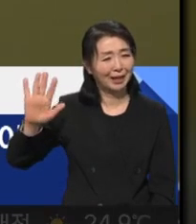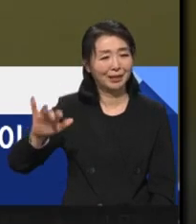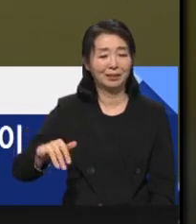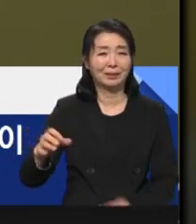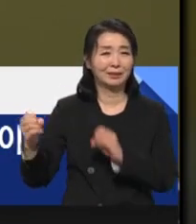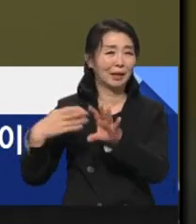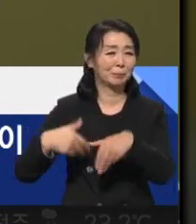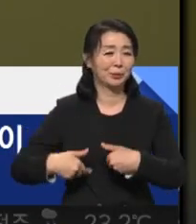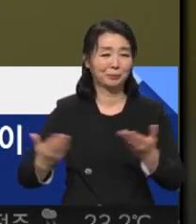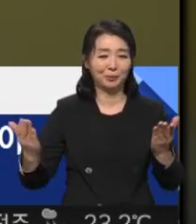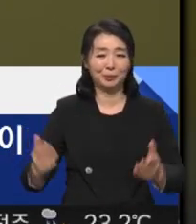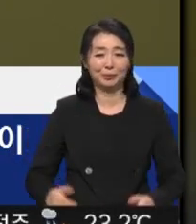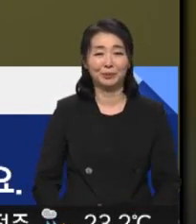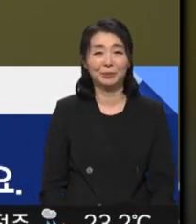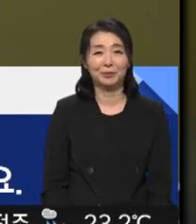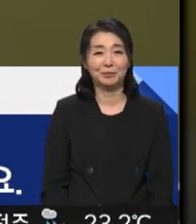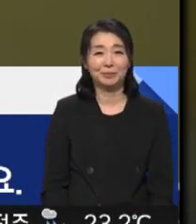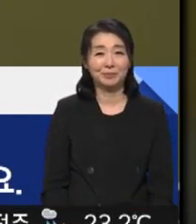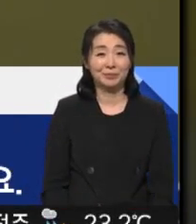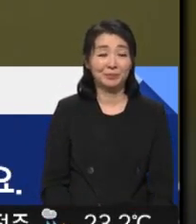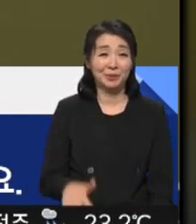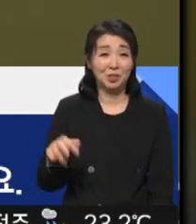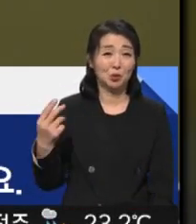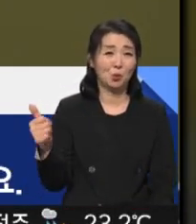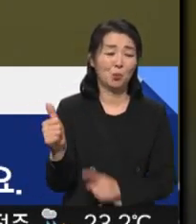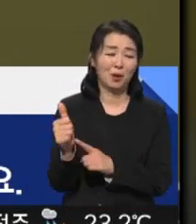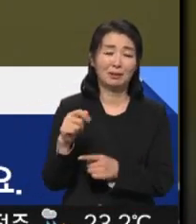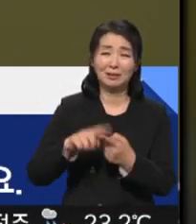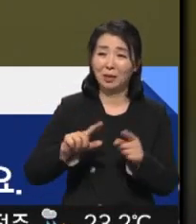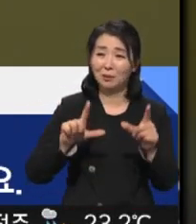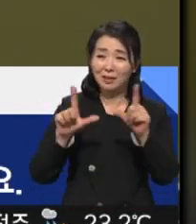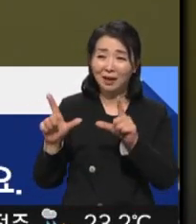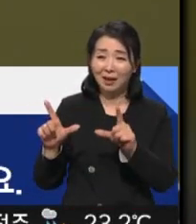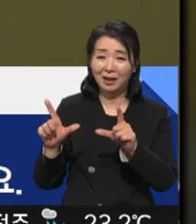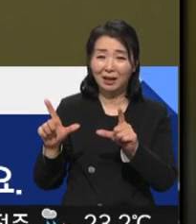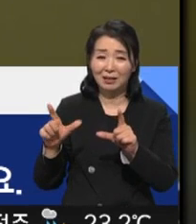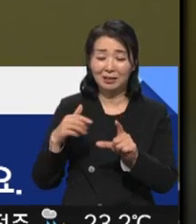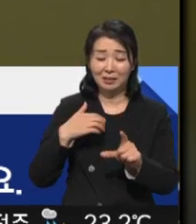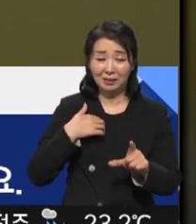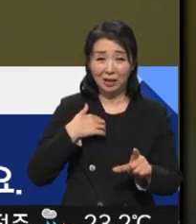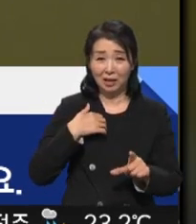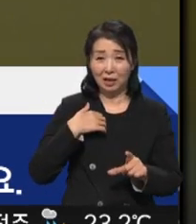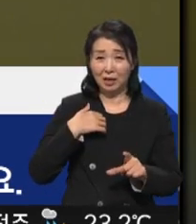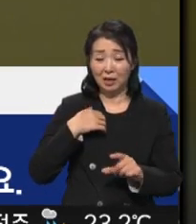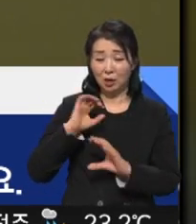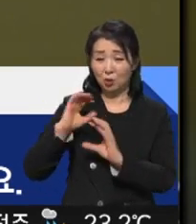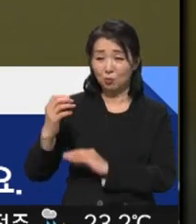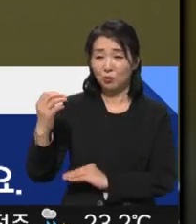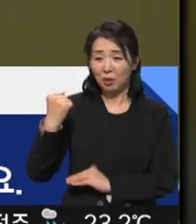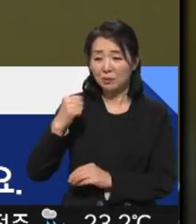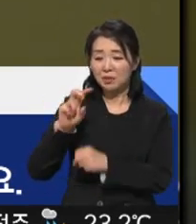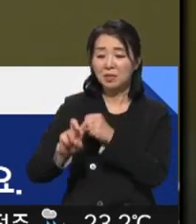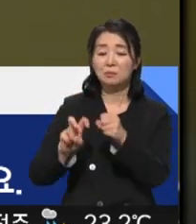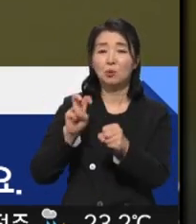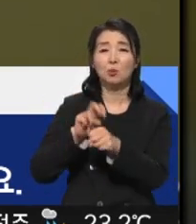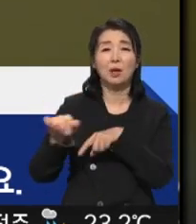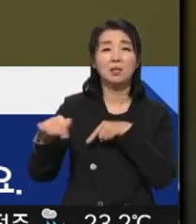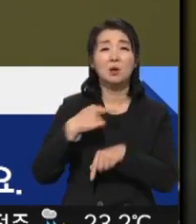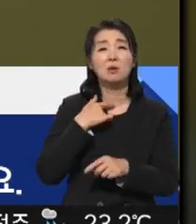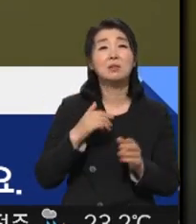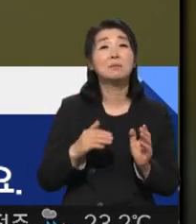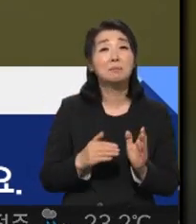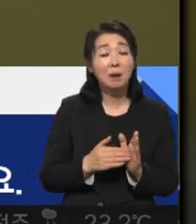답할 필요는 없고 그분은 뭐 그렇게 살았는지 몰라도 제가 우리 당에서 20년 동안 정치하면서